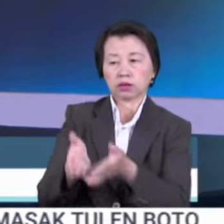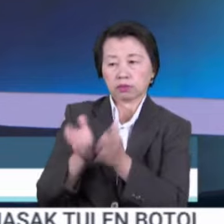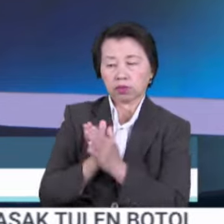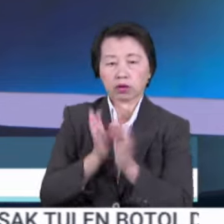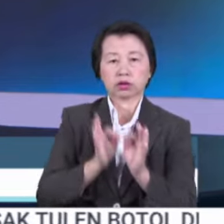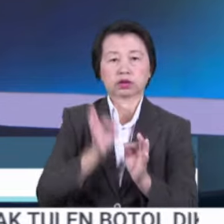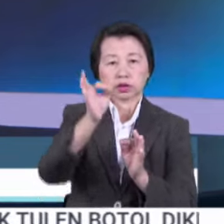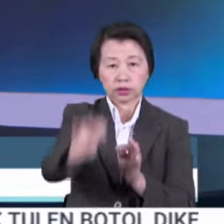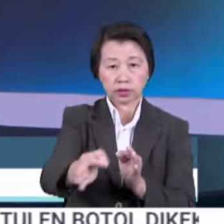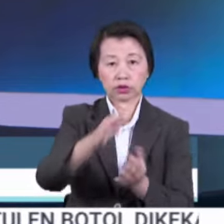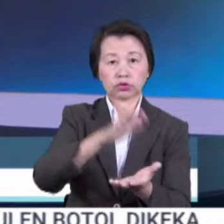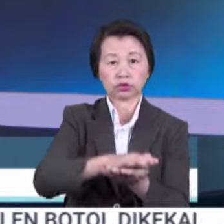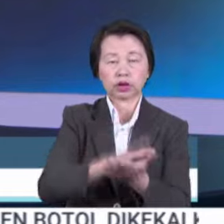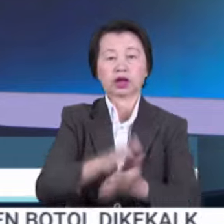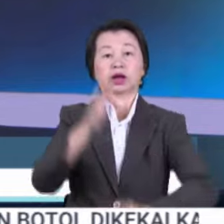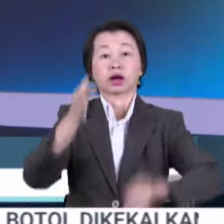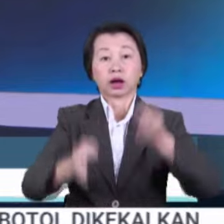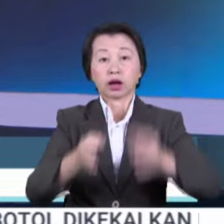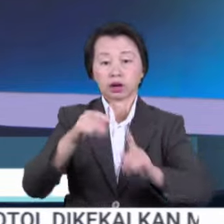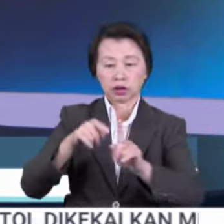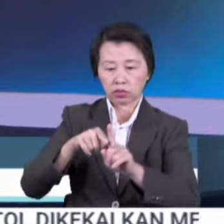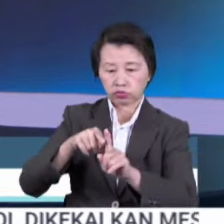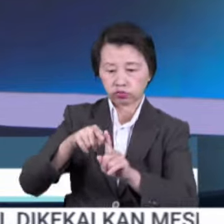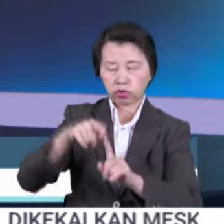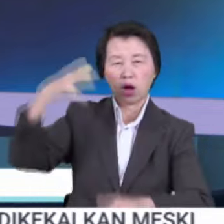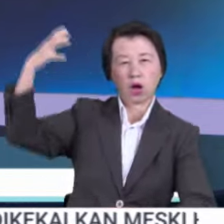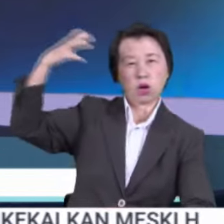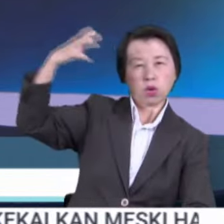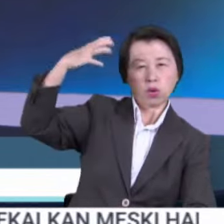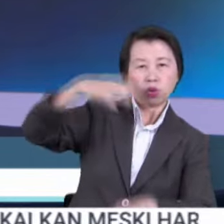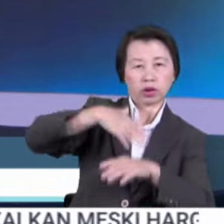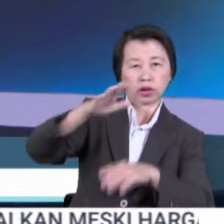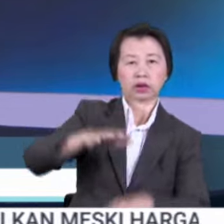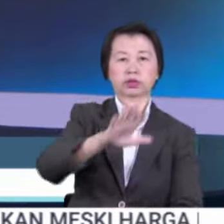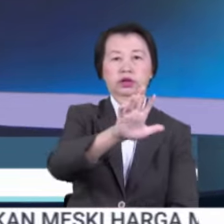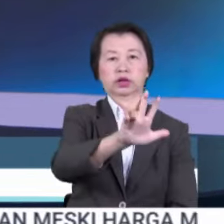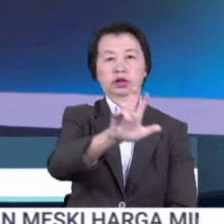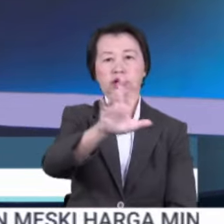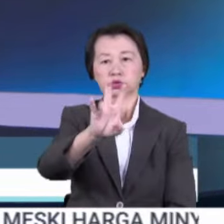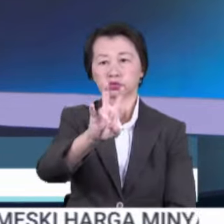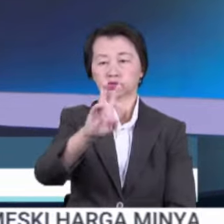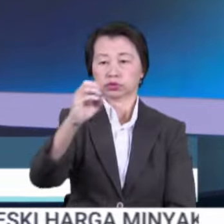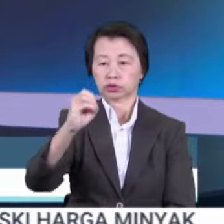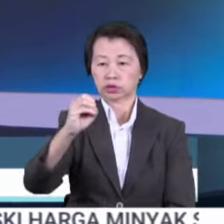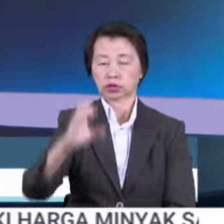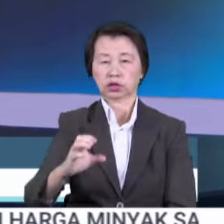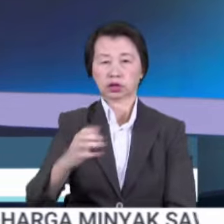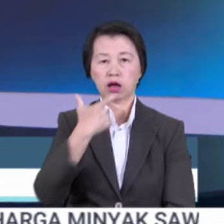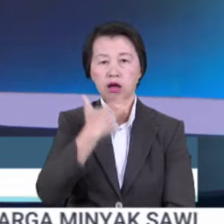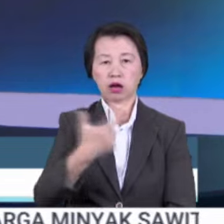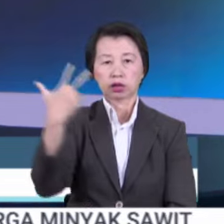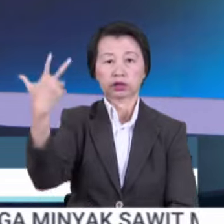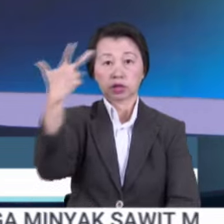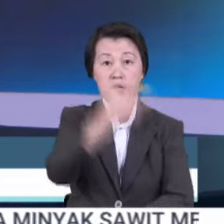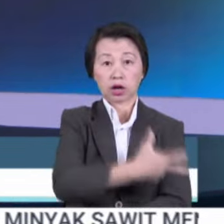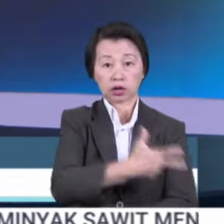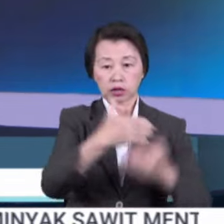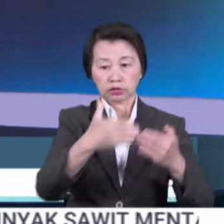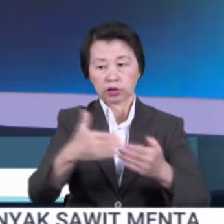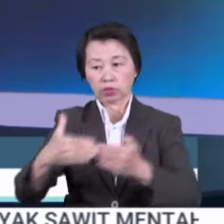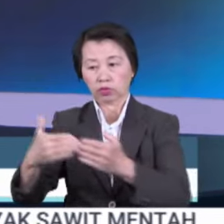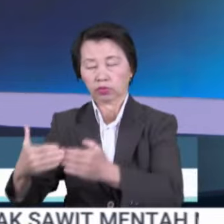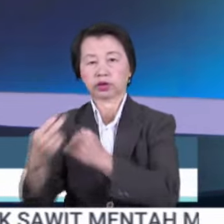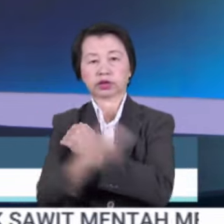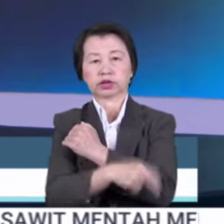menangguh sesi ke sekolahan sekiranya suhu panas melebihi 37 derajat celcius selama 3 hari berturut-turut di